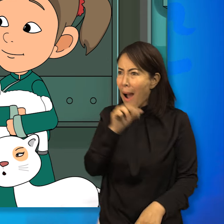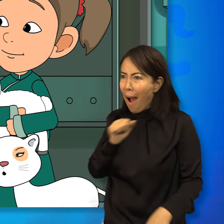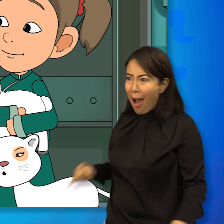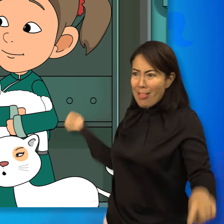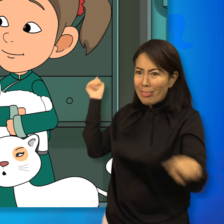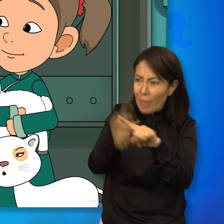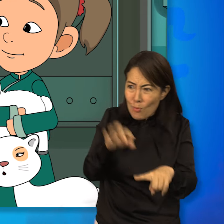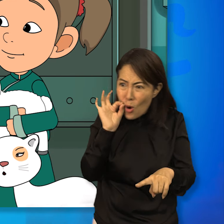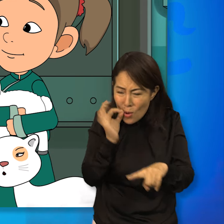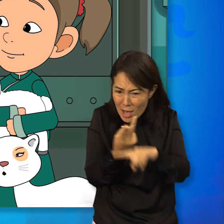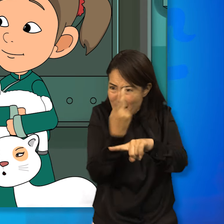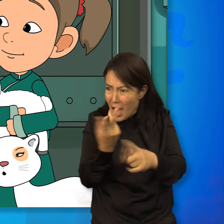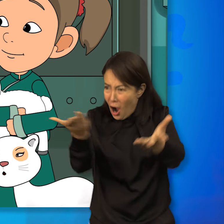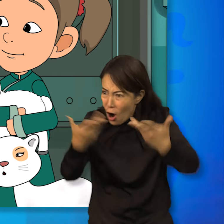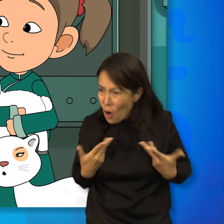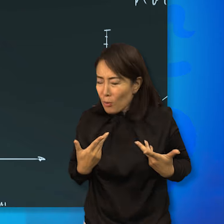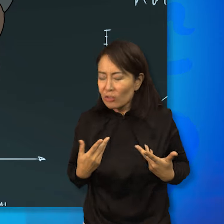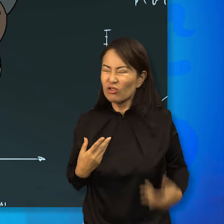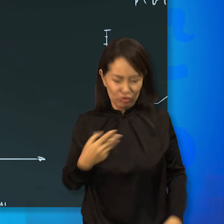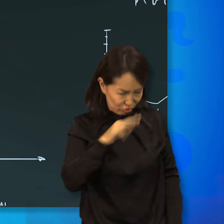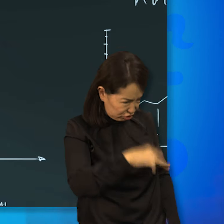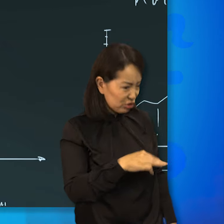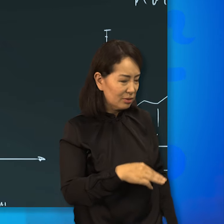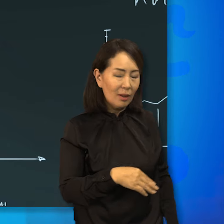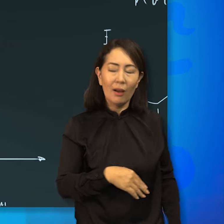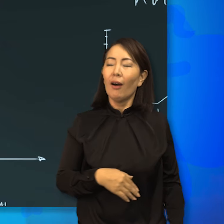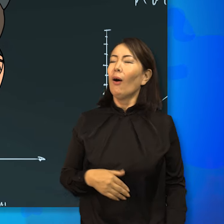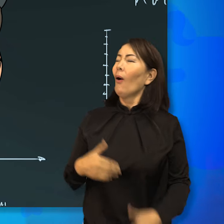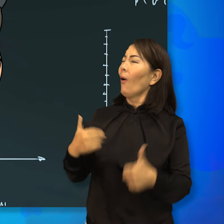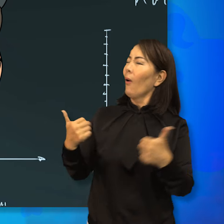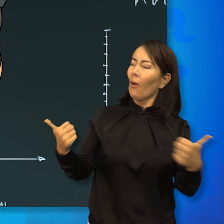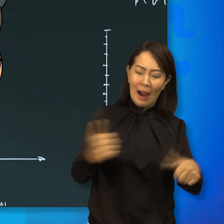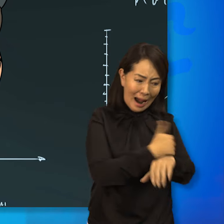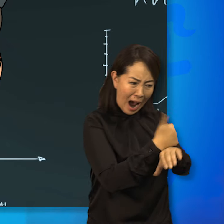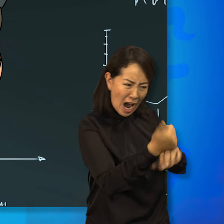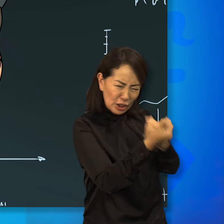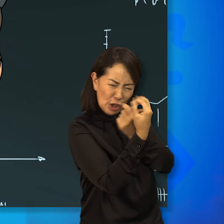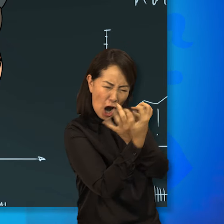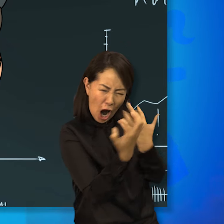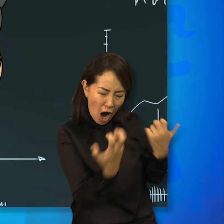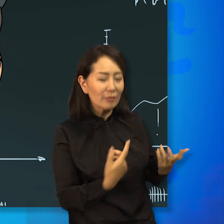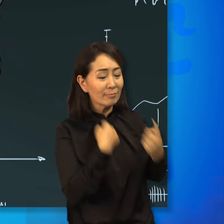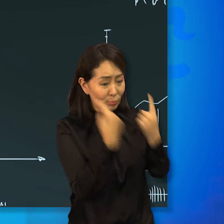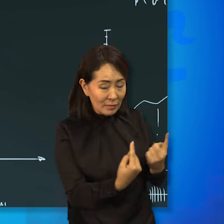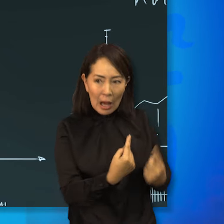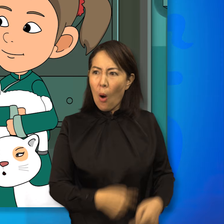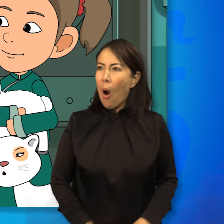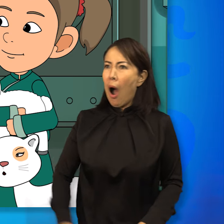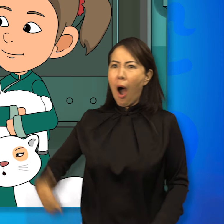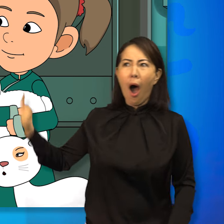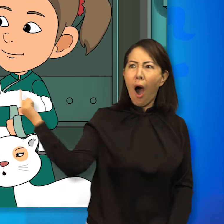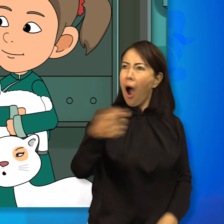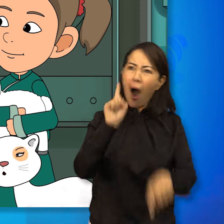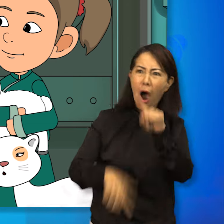Хамтаа тоглох хөөрхөн хүүхдүүд байна. Атгаачин хармаасын амнаас хэрхэн яаж